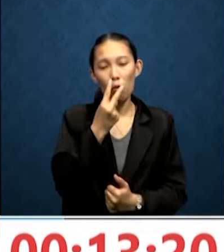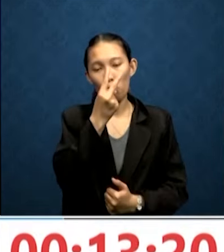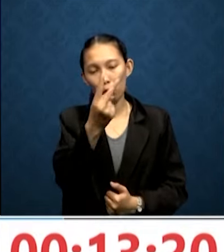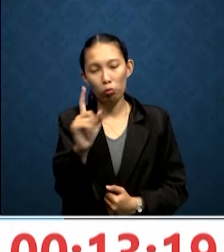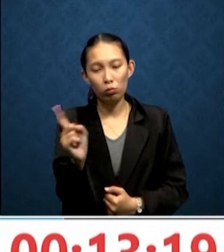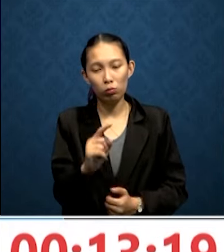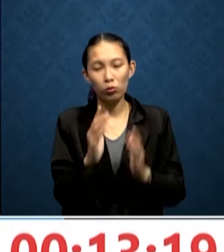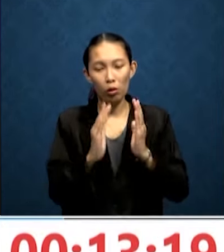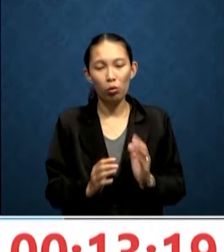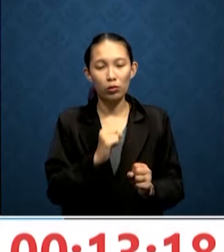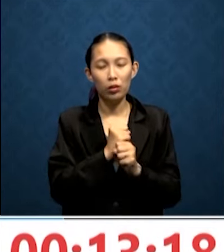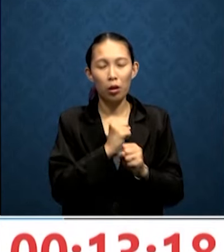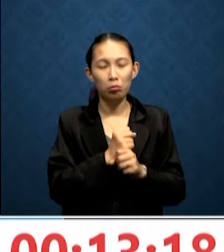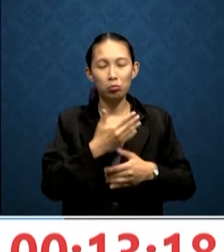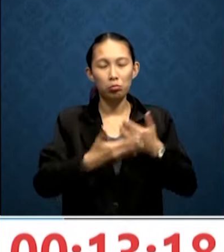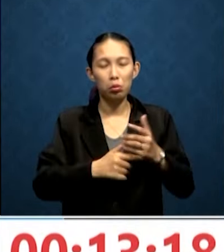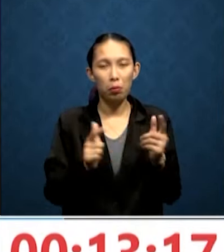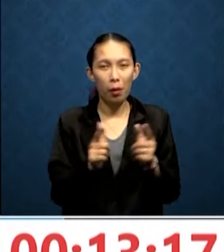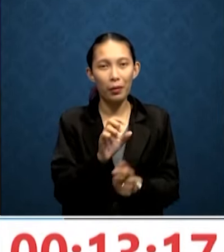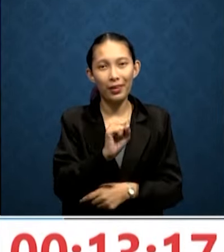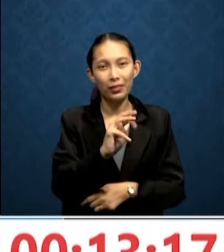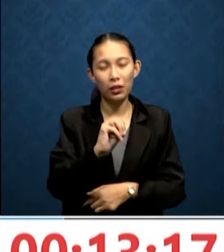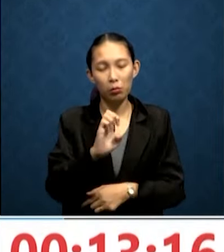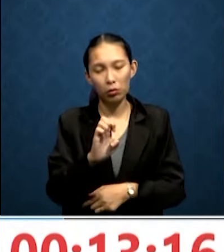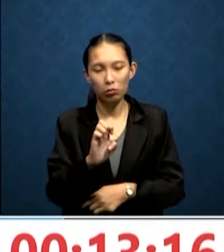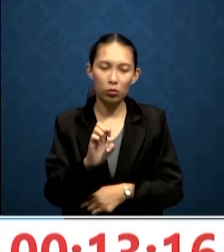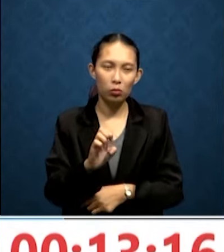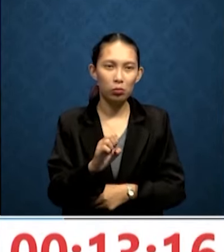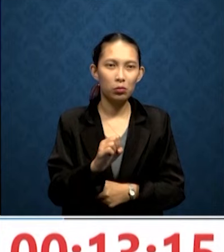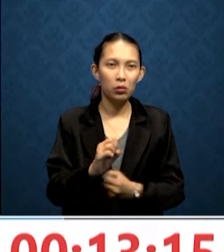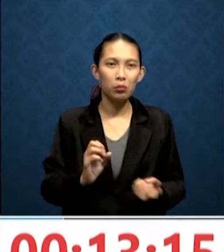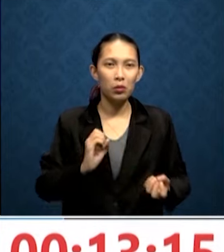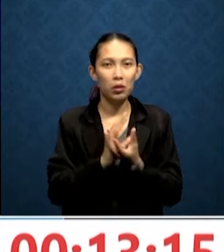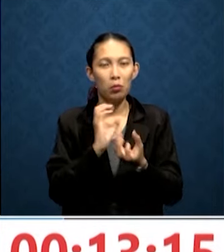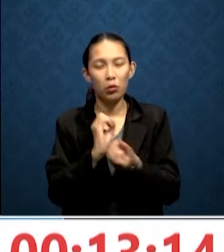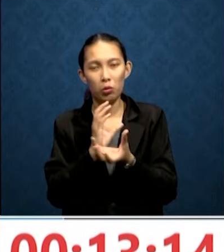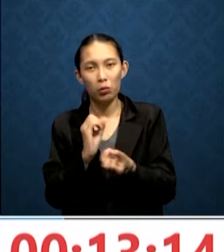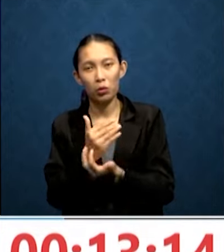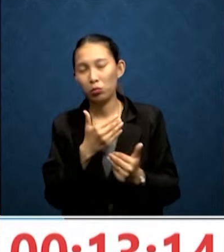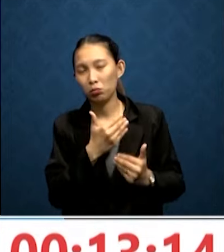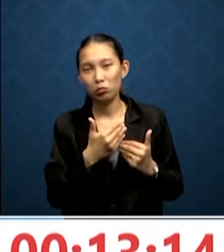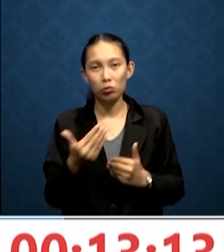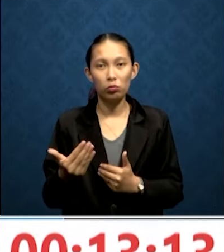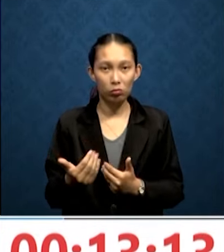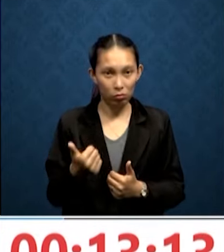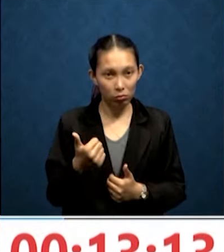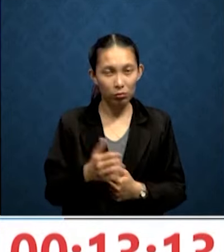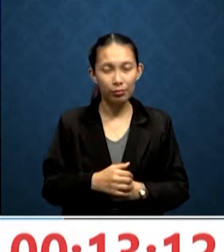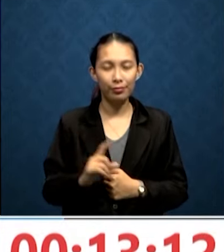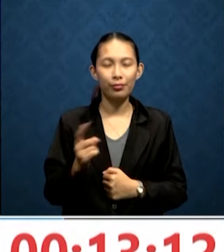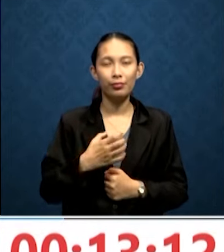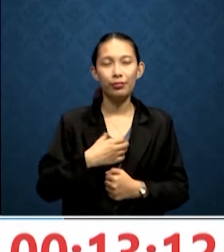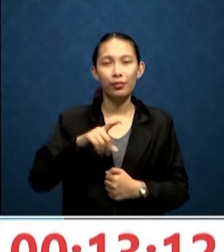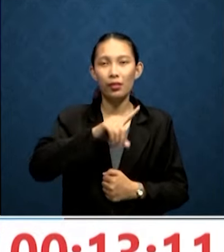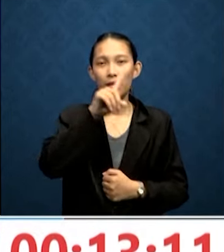SME ของเราพังแล้วพังอยู่และพังต่อไปเช่นนี้หรือดิฉันจึงขอตั้งคำถ